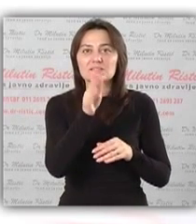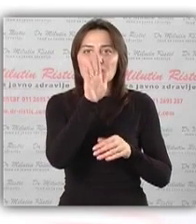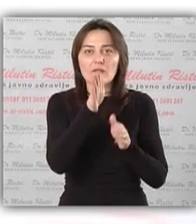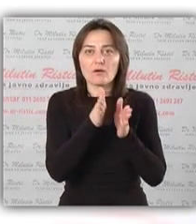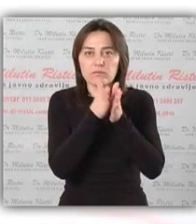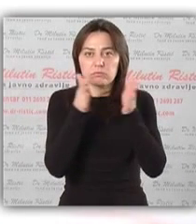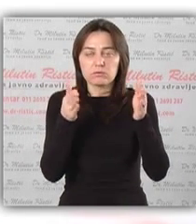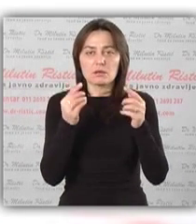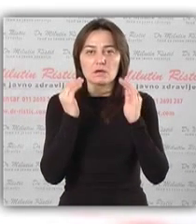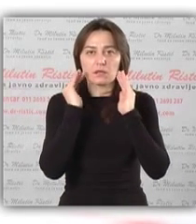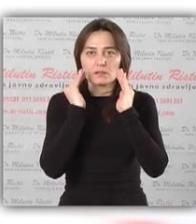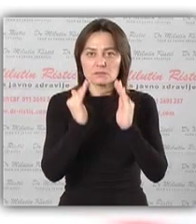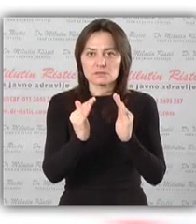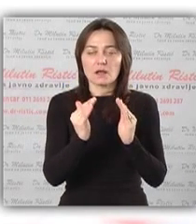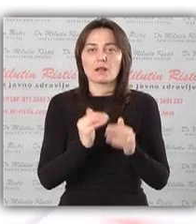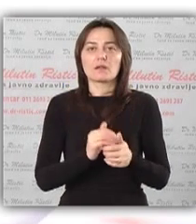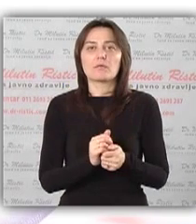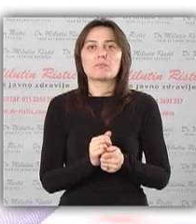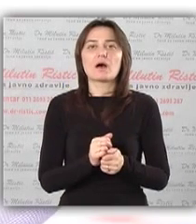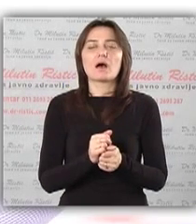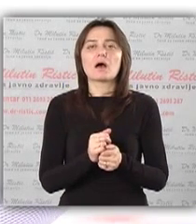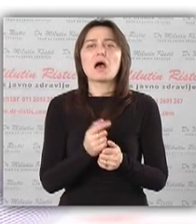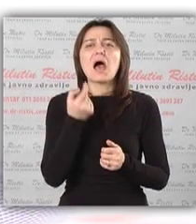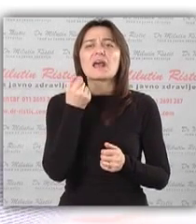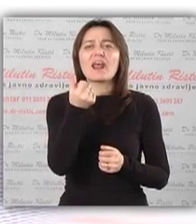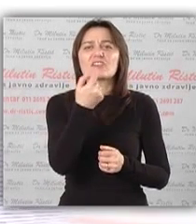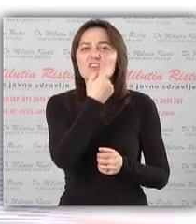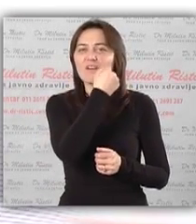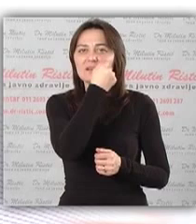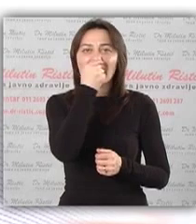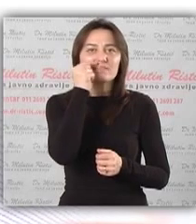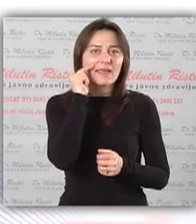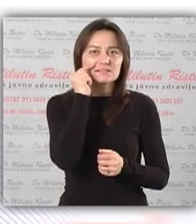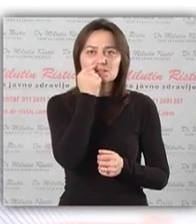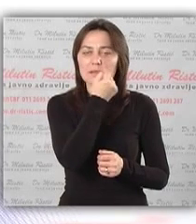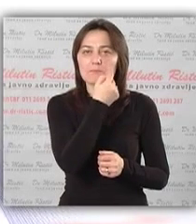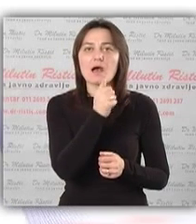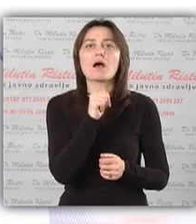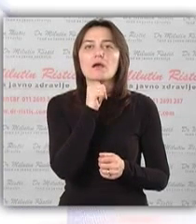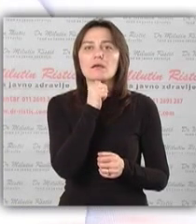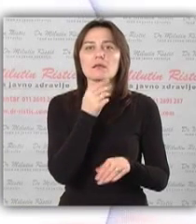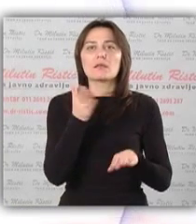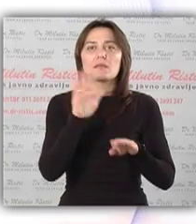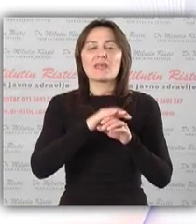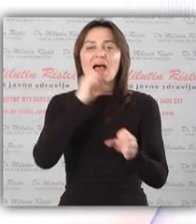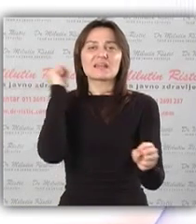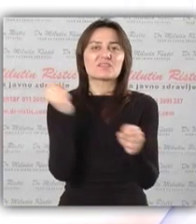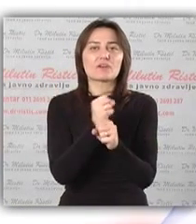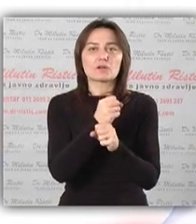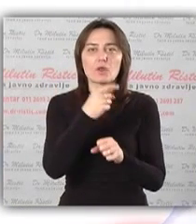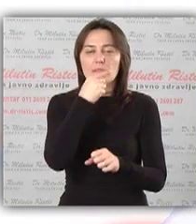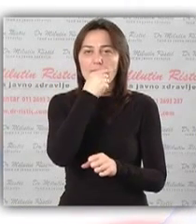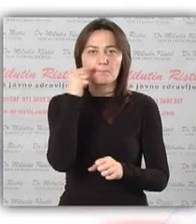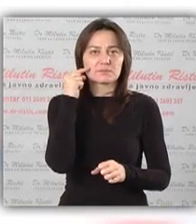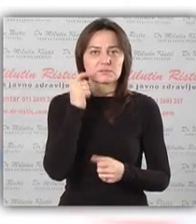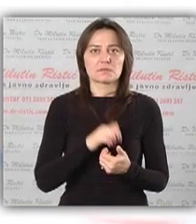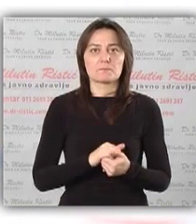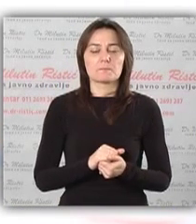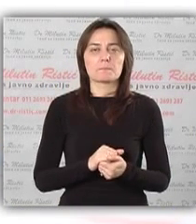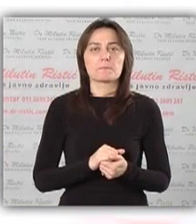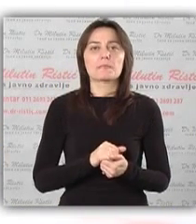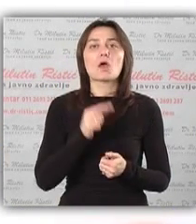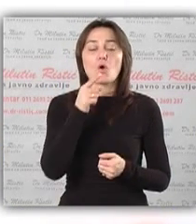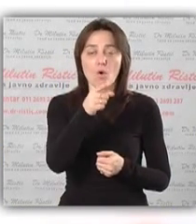i na njegovim bočnim stranama. Retko se javljaju na desnima ili na tvrdom